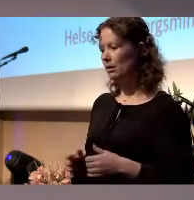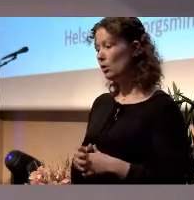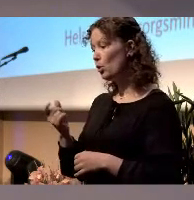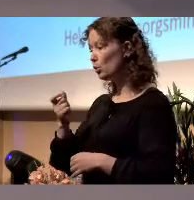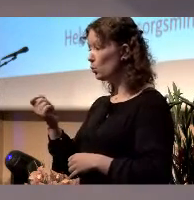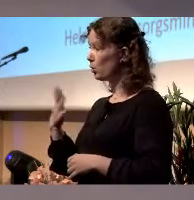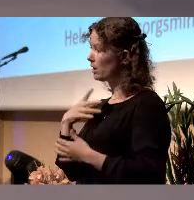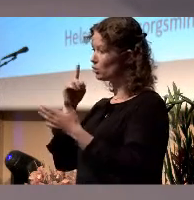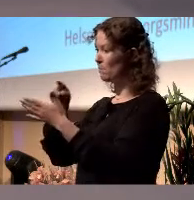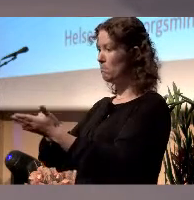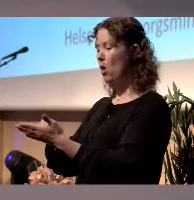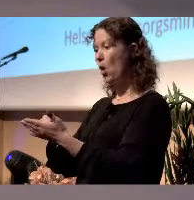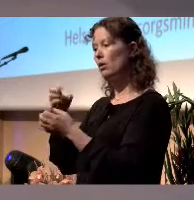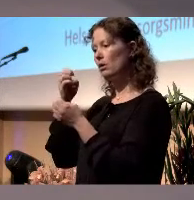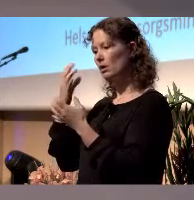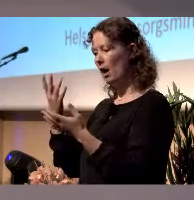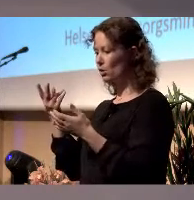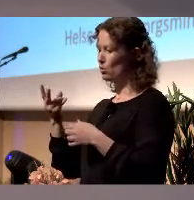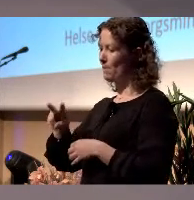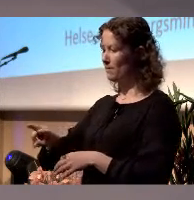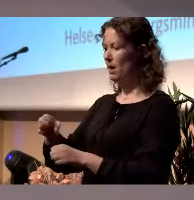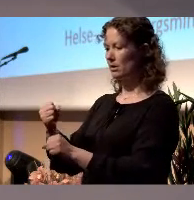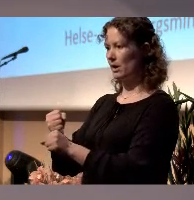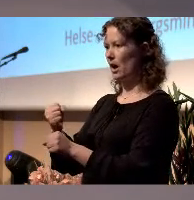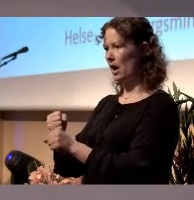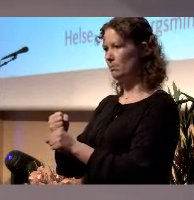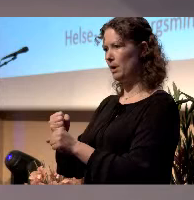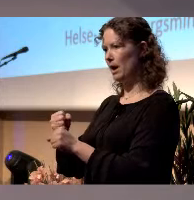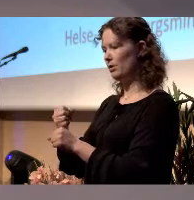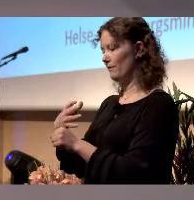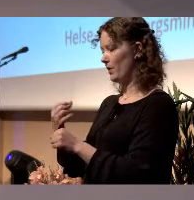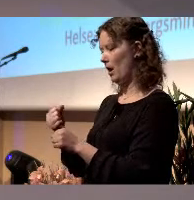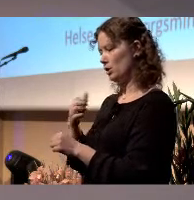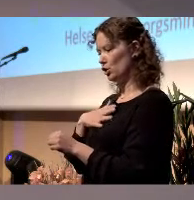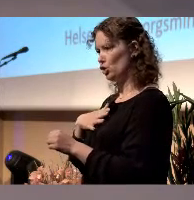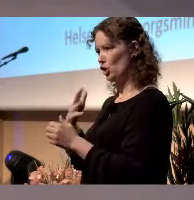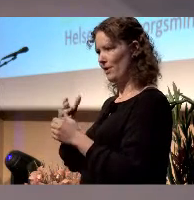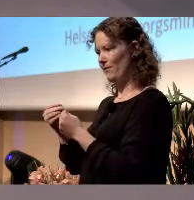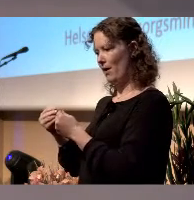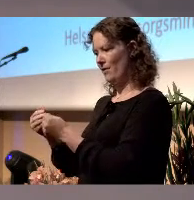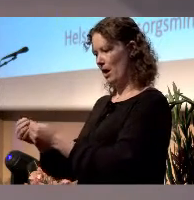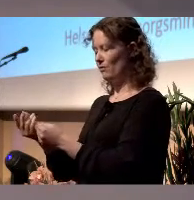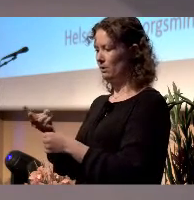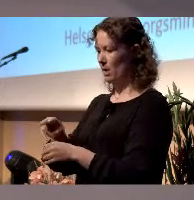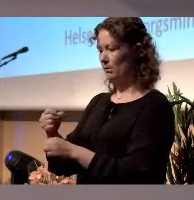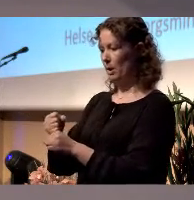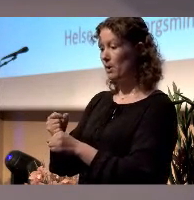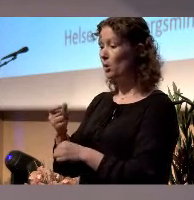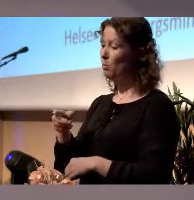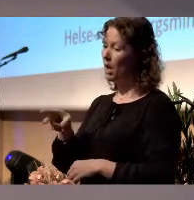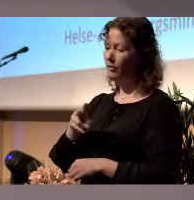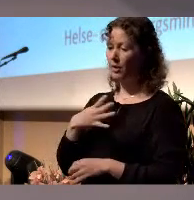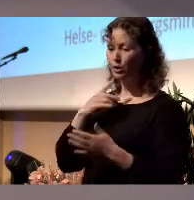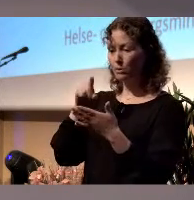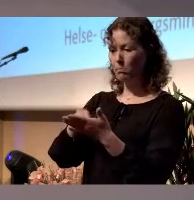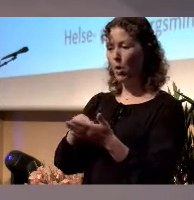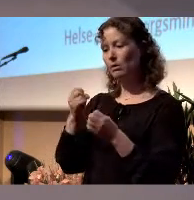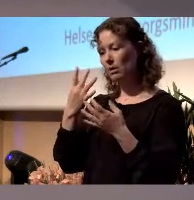har som mål å komme tilbake igjen i arbeid etter et langt sykefravær. Andre har som mål å klare å gå til butikken igjen.